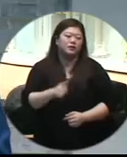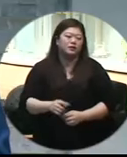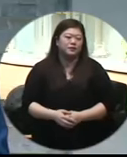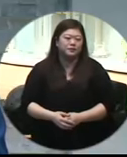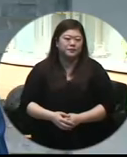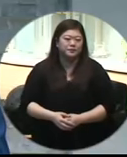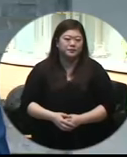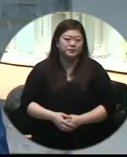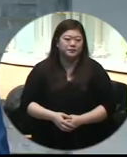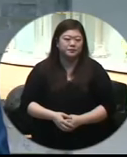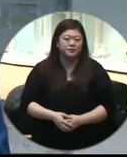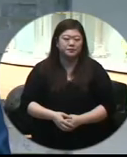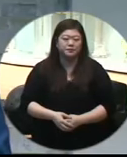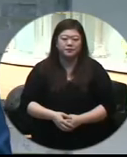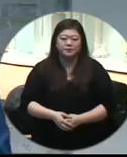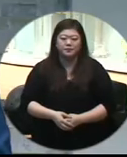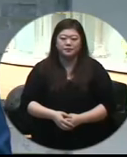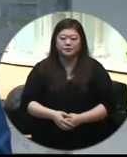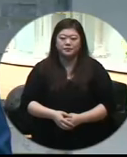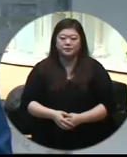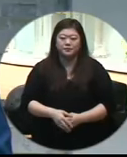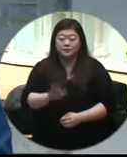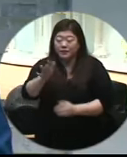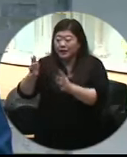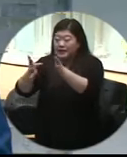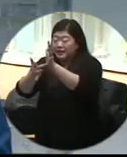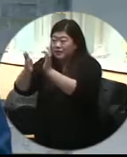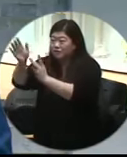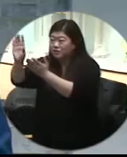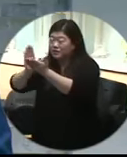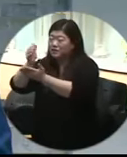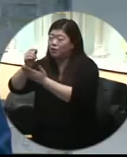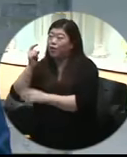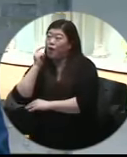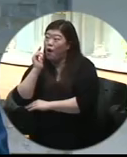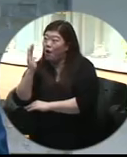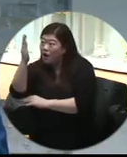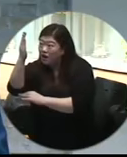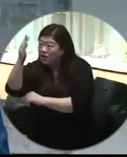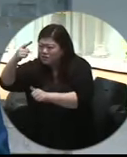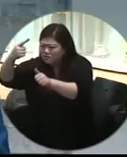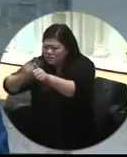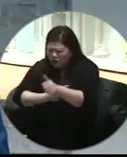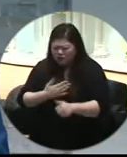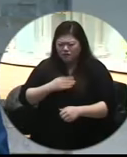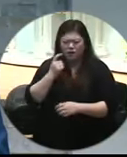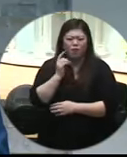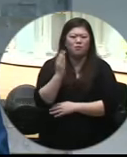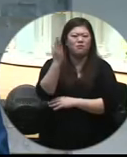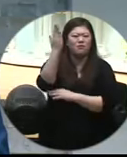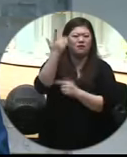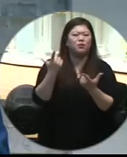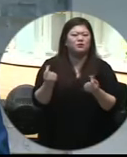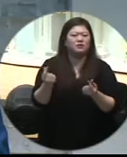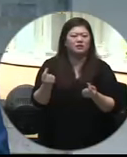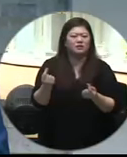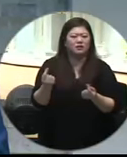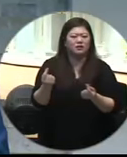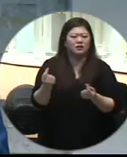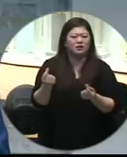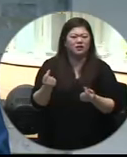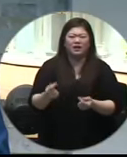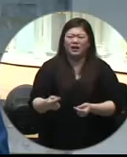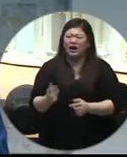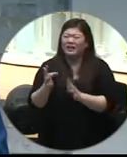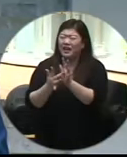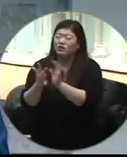자, 예수 그리스도의 영광이 곧 나의 영광이. 우리가 시시한 존재가 아니에요. 이 땅에서